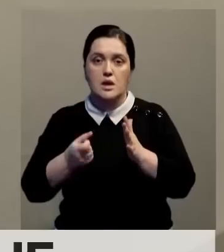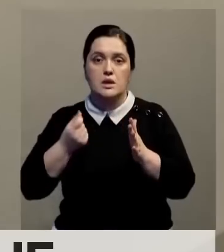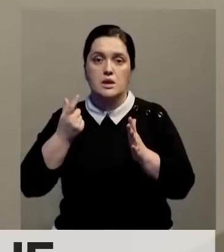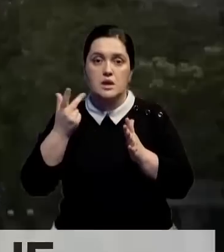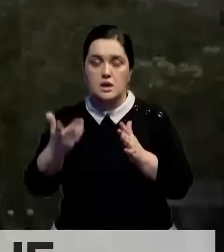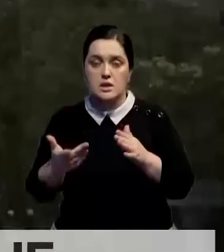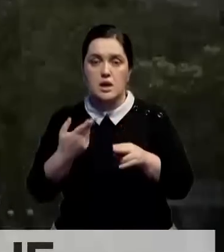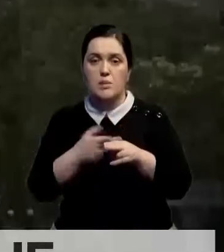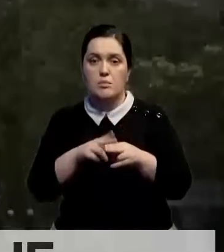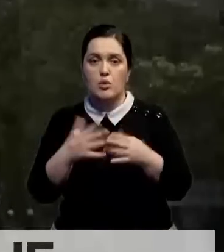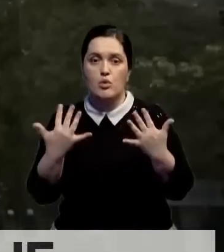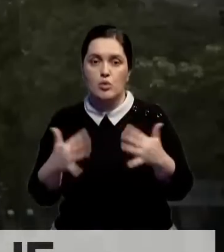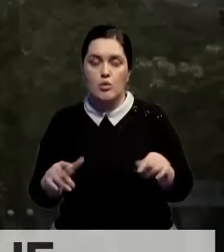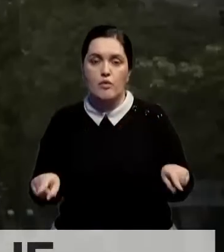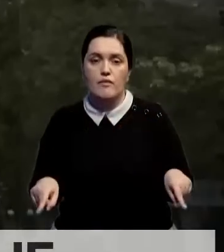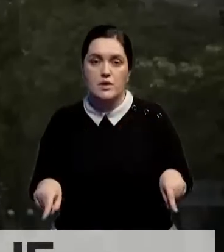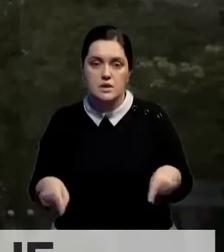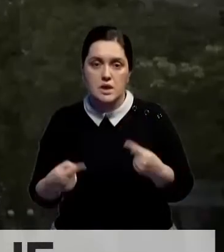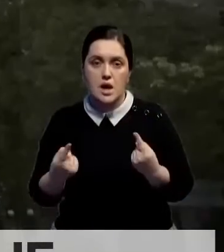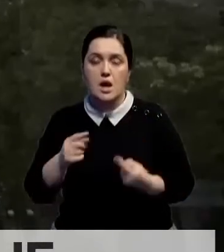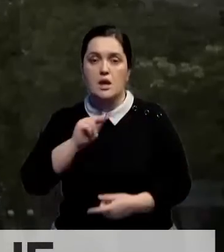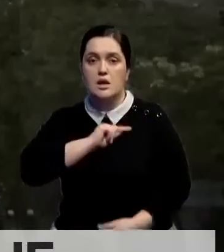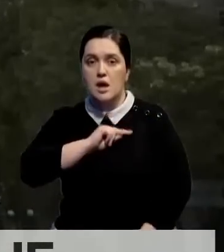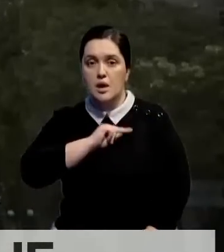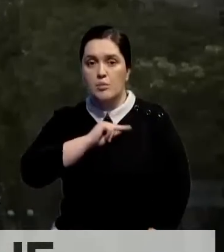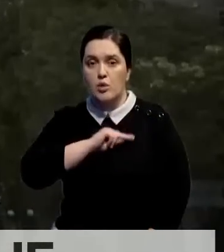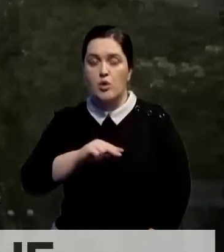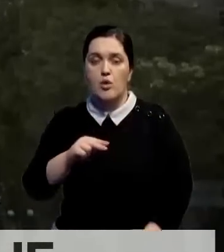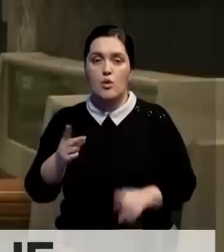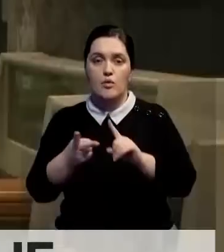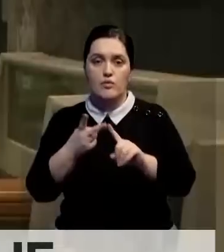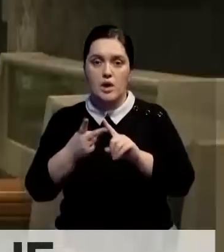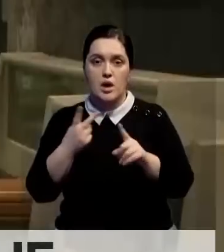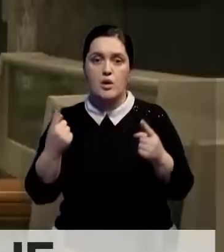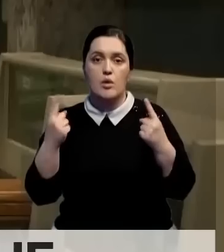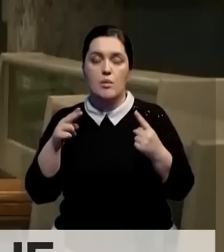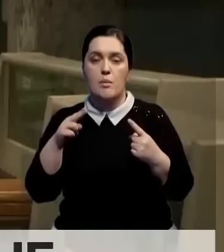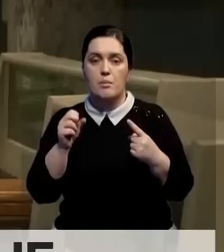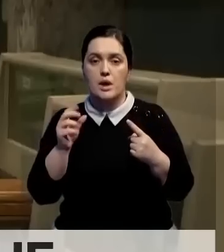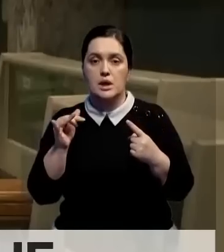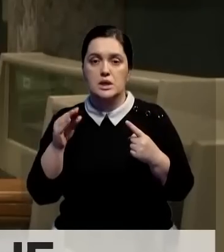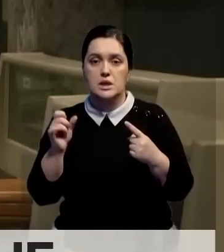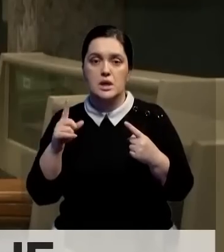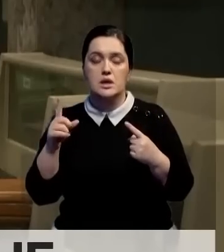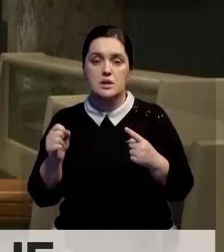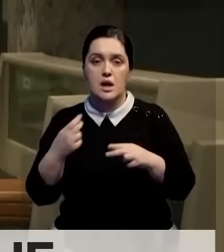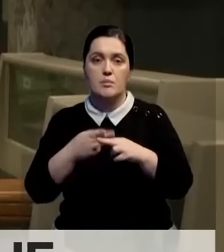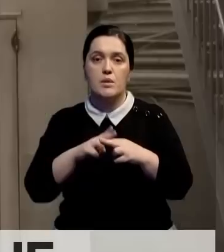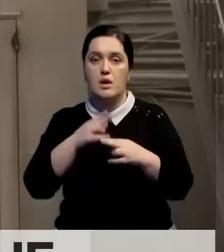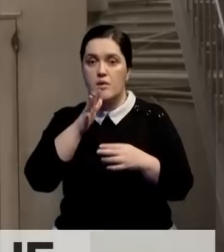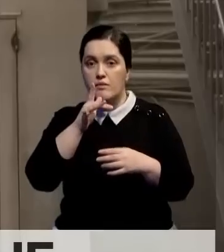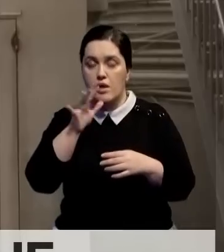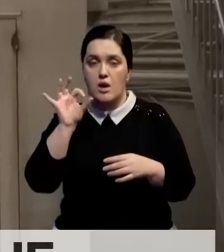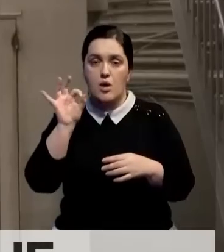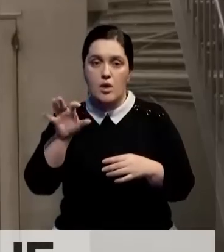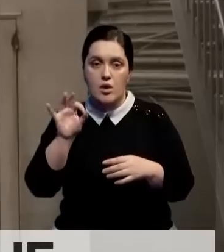сетевых станций уже восстановили работу. Отмечу, это второй масштабный сбой в энергосистеме Пакистана за последнее время. В октябре